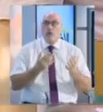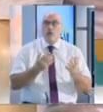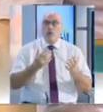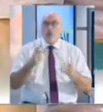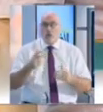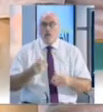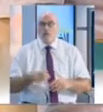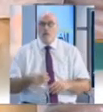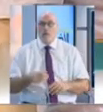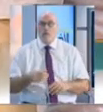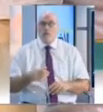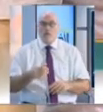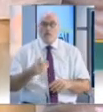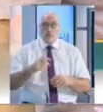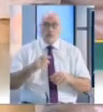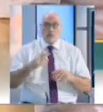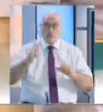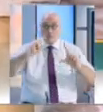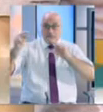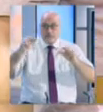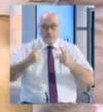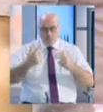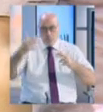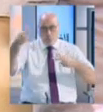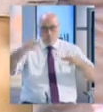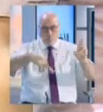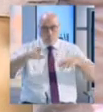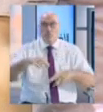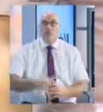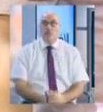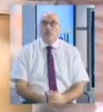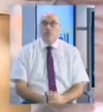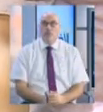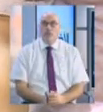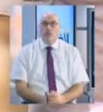تاعهم. كان كذلك وضع على مستوى مستشفيات الولاية